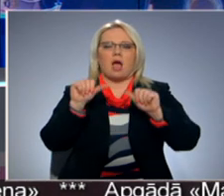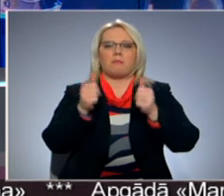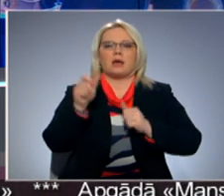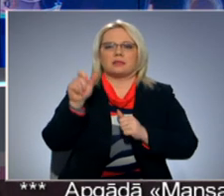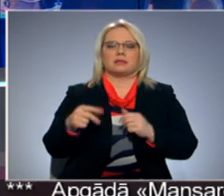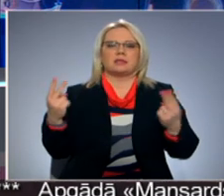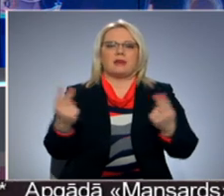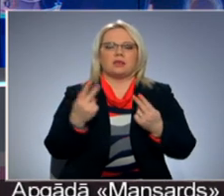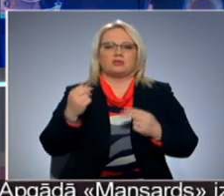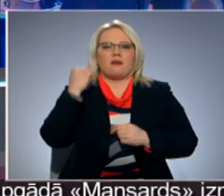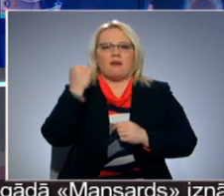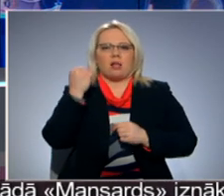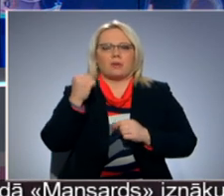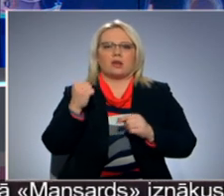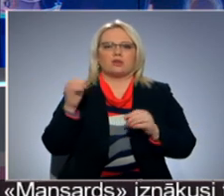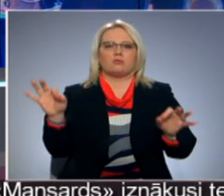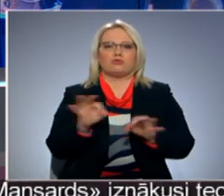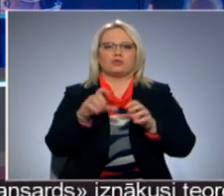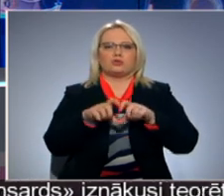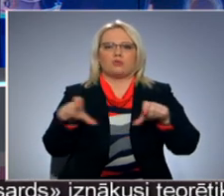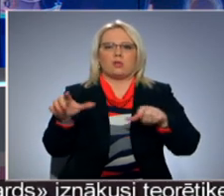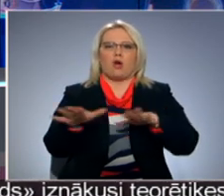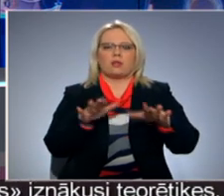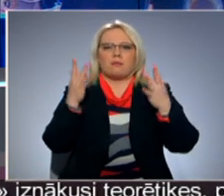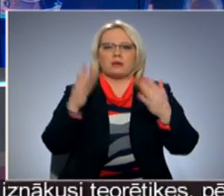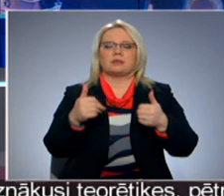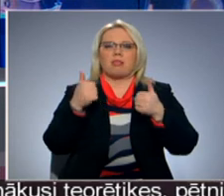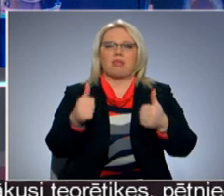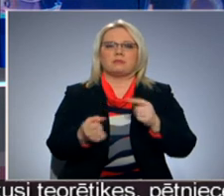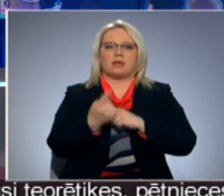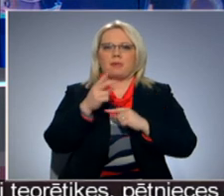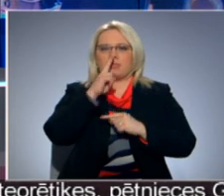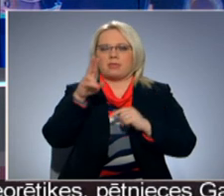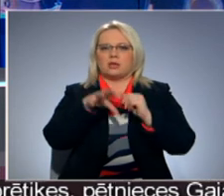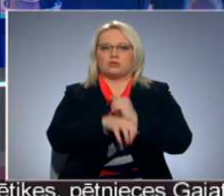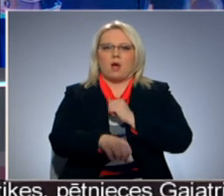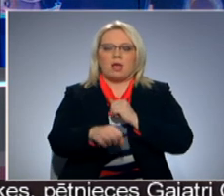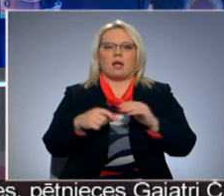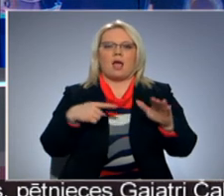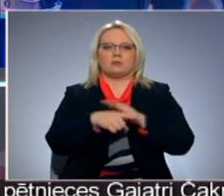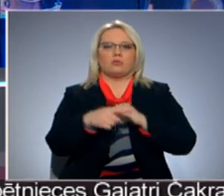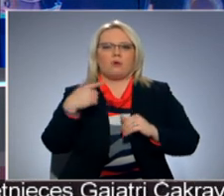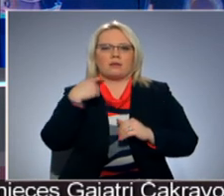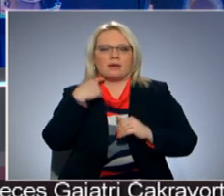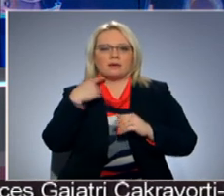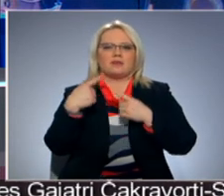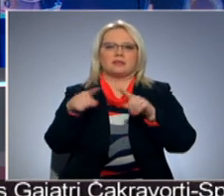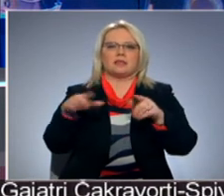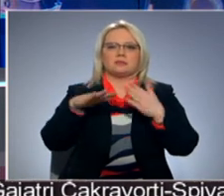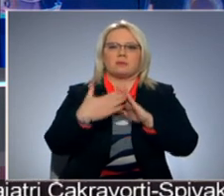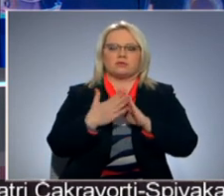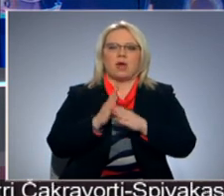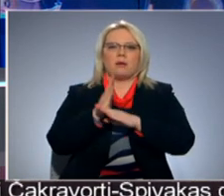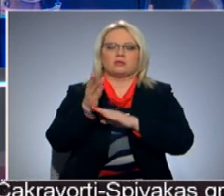šis tradicionālais valmieras mūzikas skolas organizētais pasākums ir labs iemesls nedēļas nogalē izlauzties no rīgas vai kādas citas pilsētas un